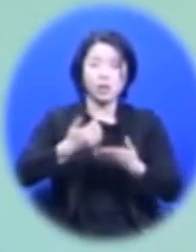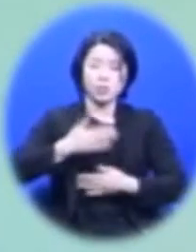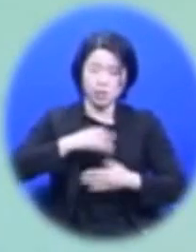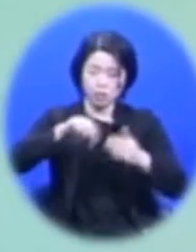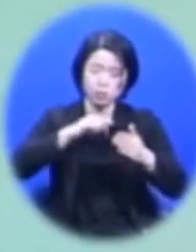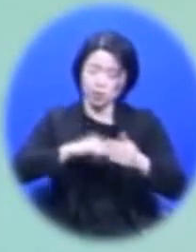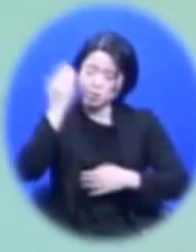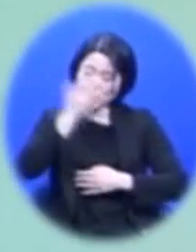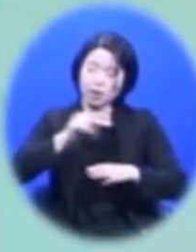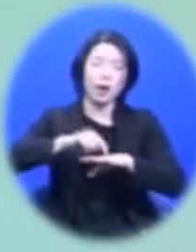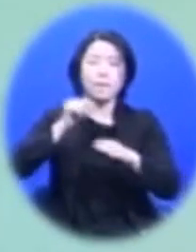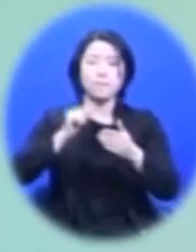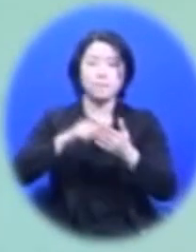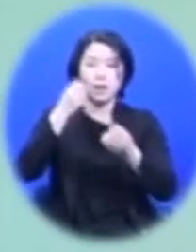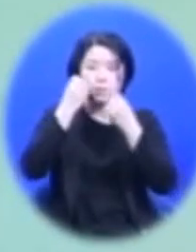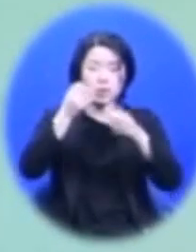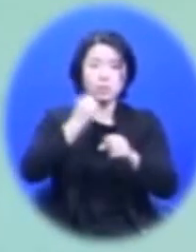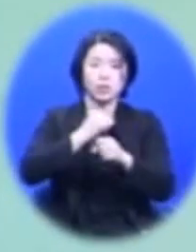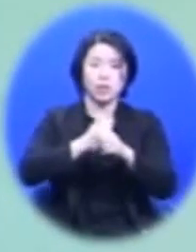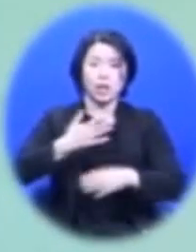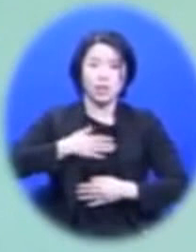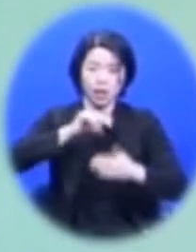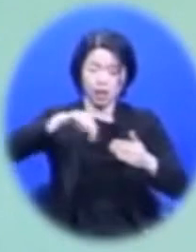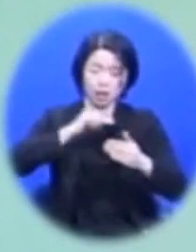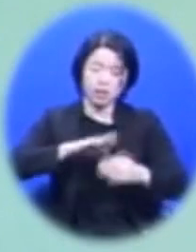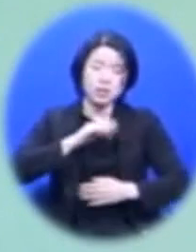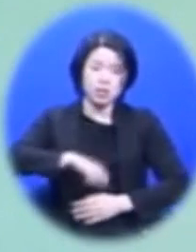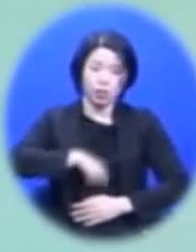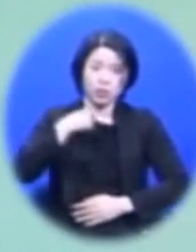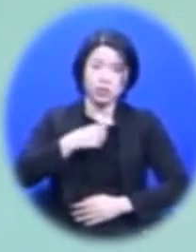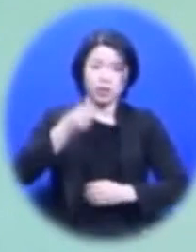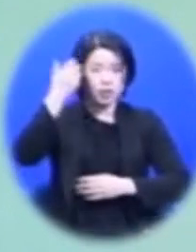마음을 창조하시고 내 안에 정직한 영을 새롭게 하소서.